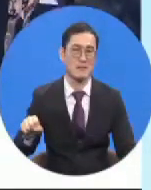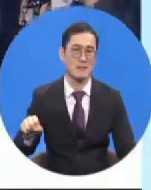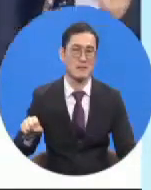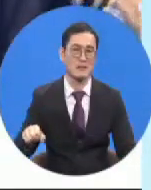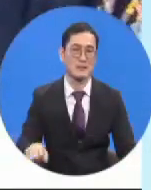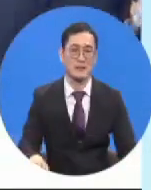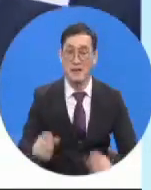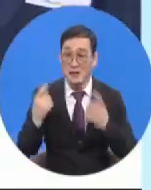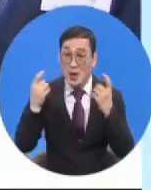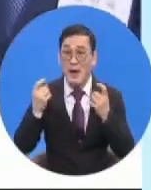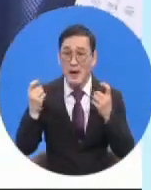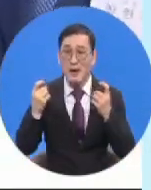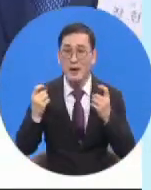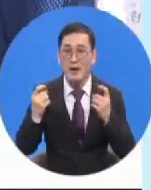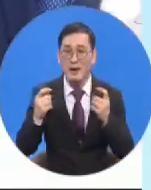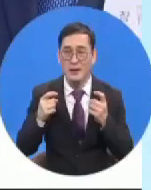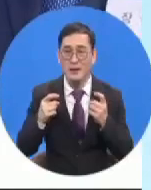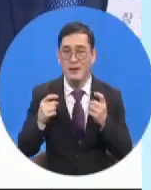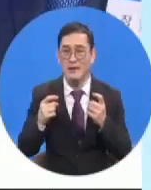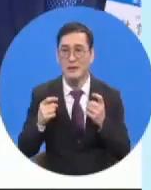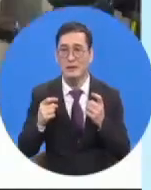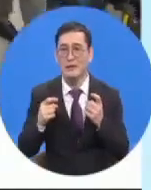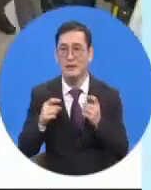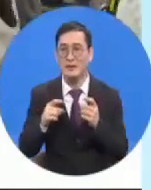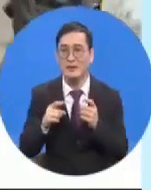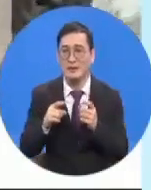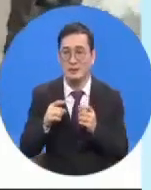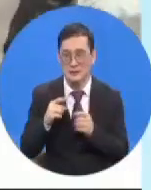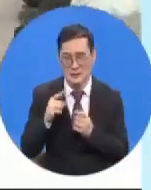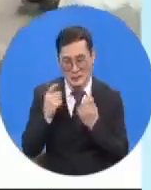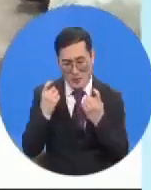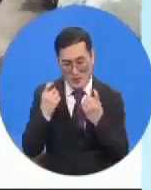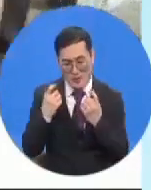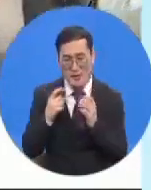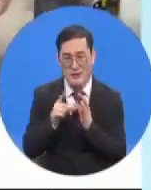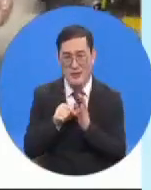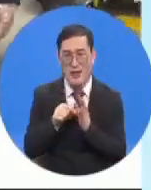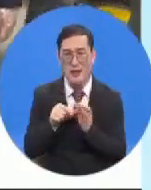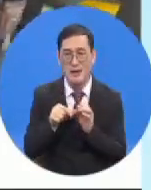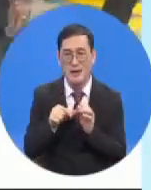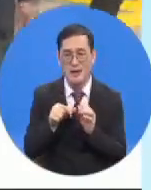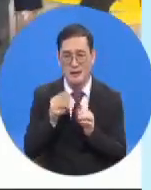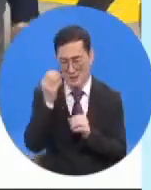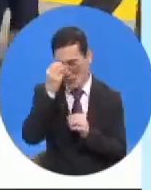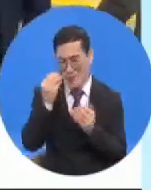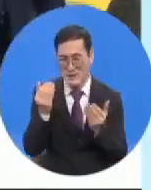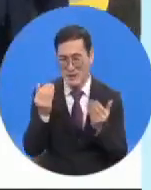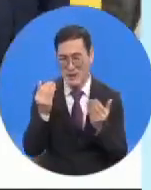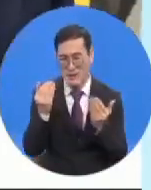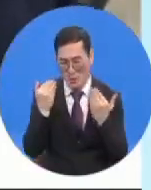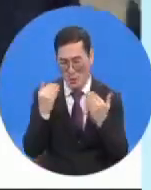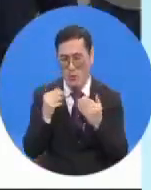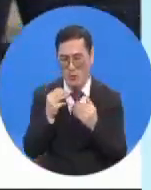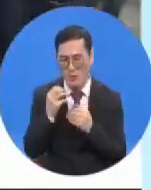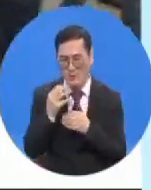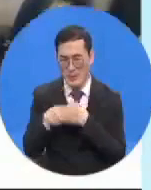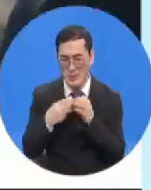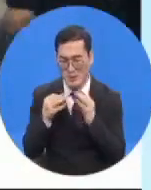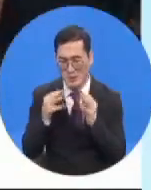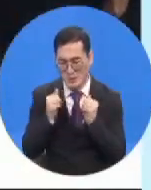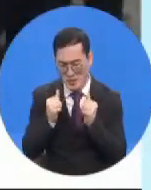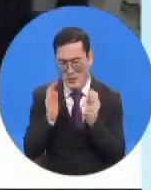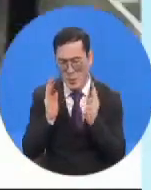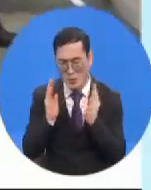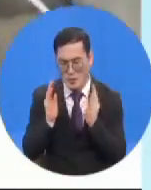거지 여행이라는 거는. 네. 고등학교 3년 동안 다니면서 열심히 뭐 공부를 하고 시험을 보고 뭐 교육을 했던 사람이랑